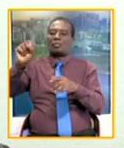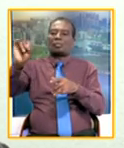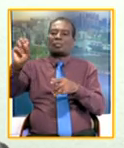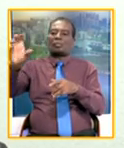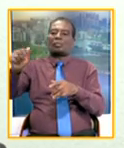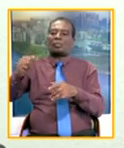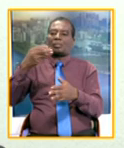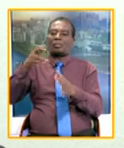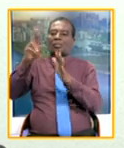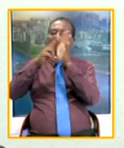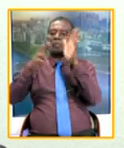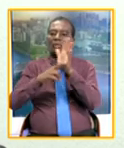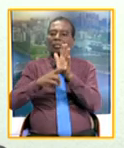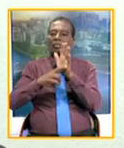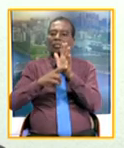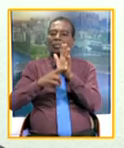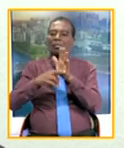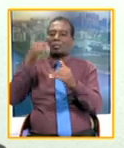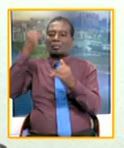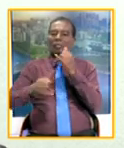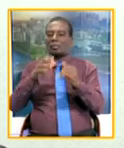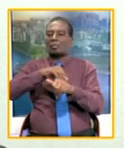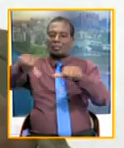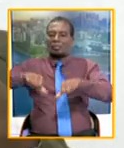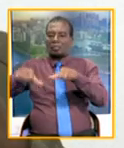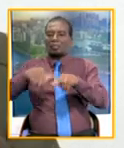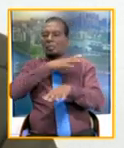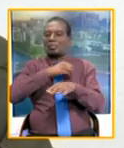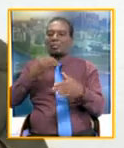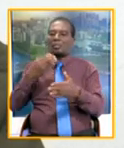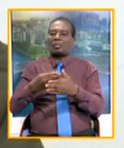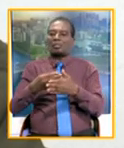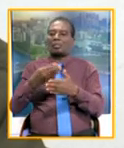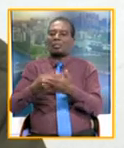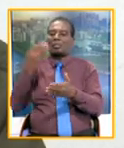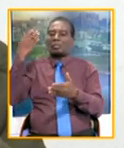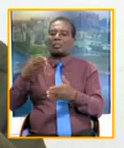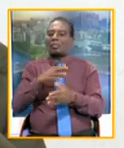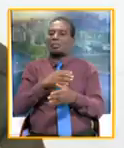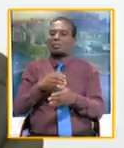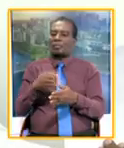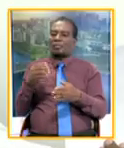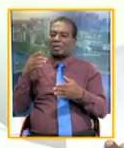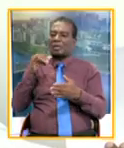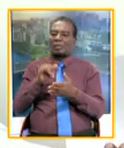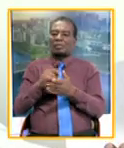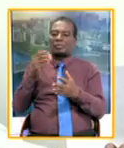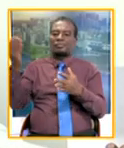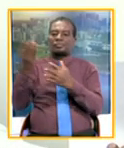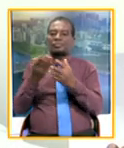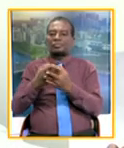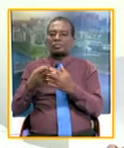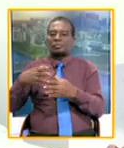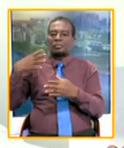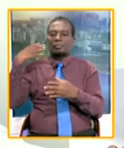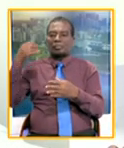un rapport final scientifique et financier. 107 dossiers validés depuis la création du concours pour